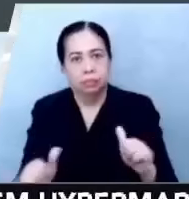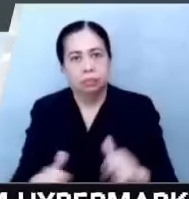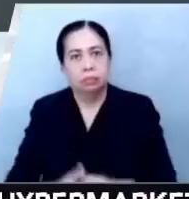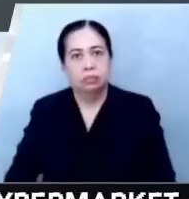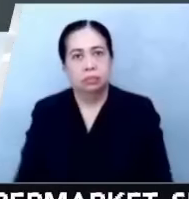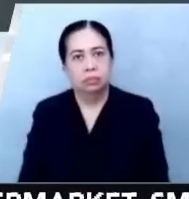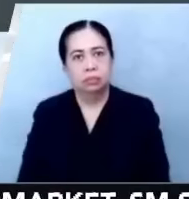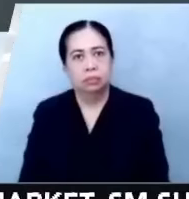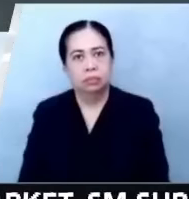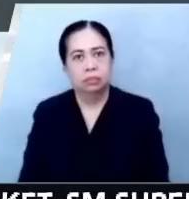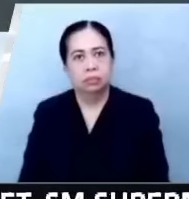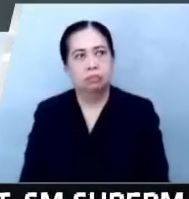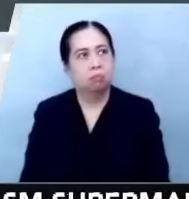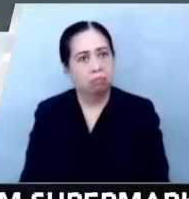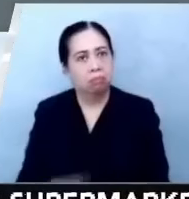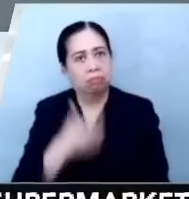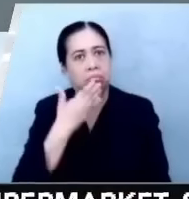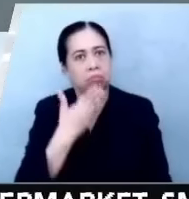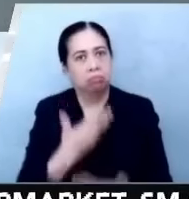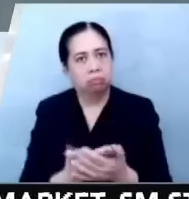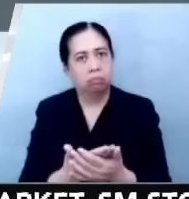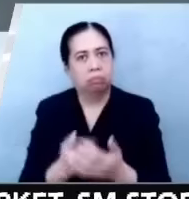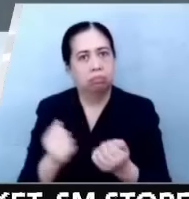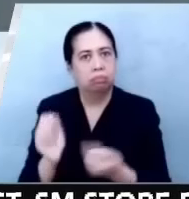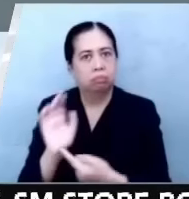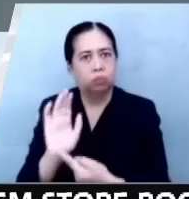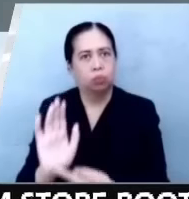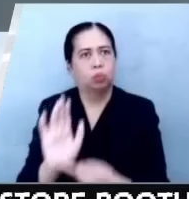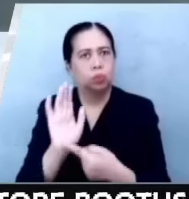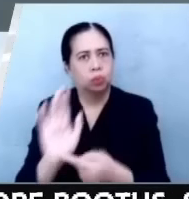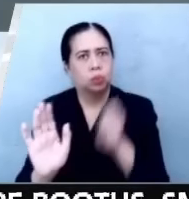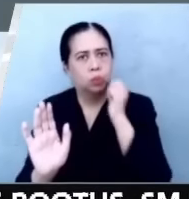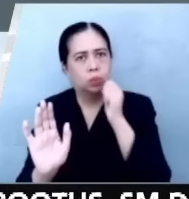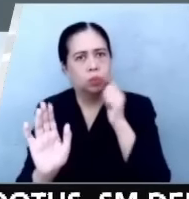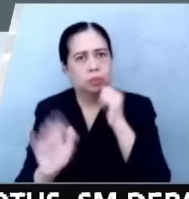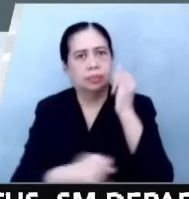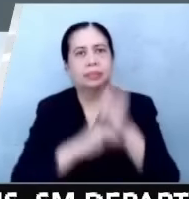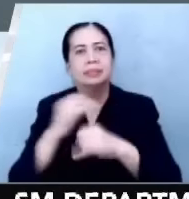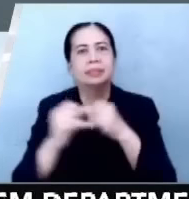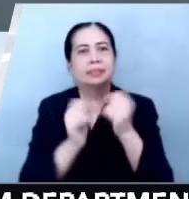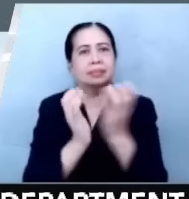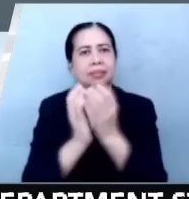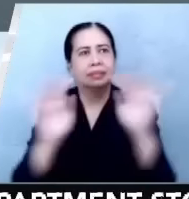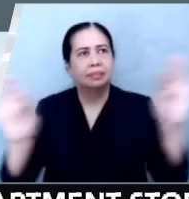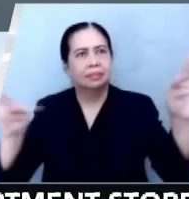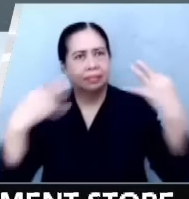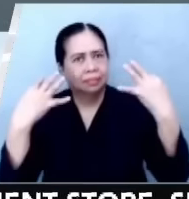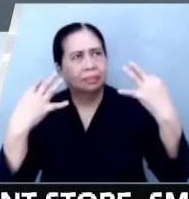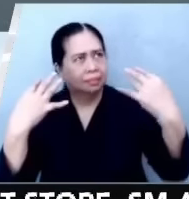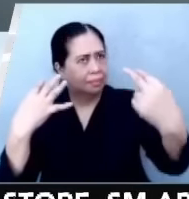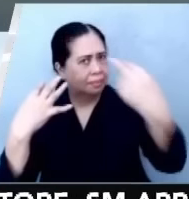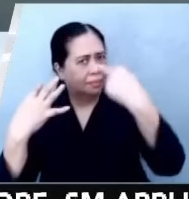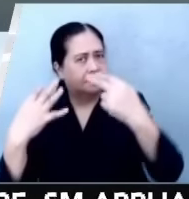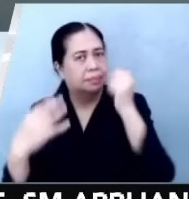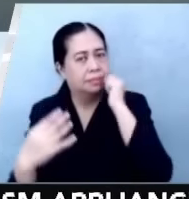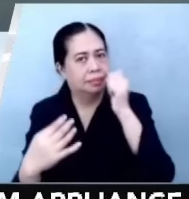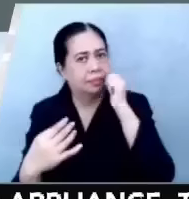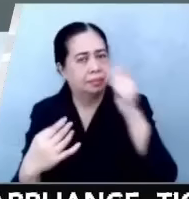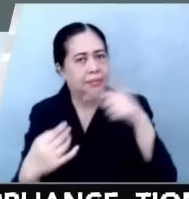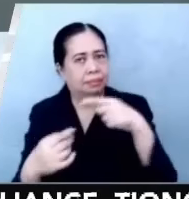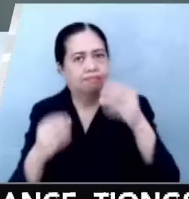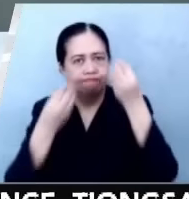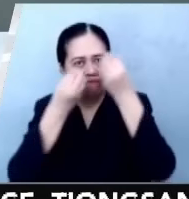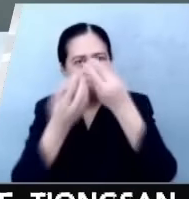getting the benefit of the transparency effort. Opo. And for the international community as well, no? Every time we publicize this kind